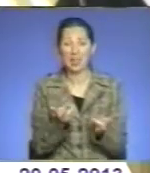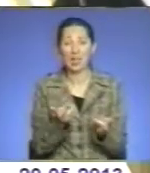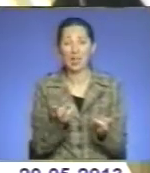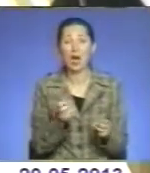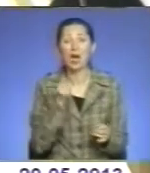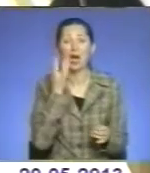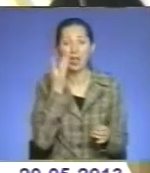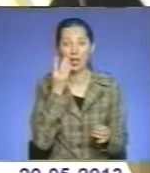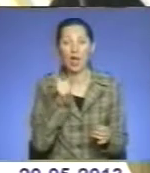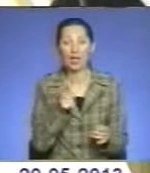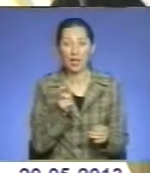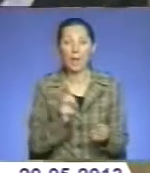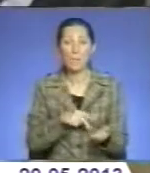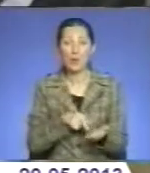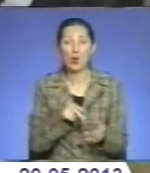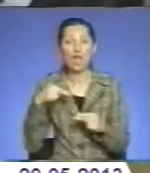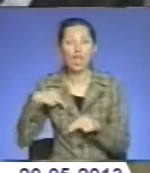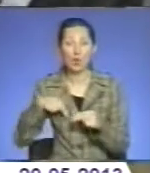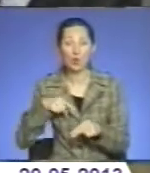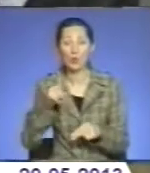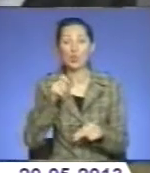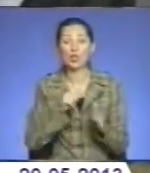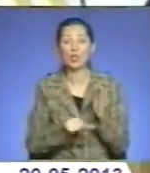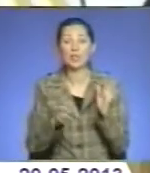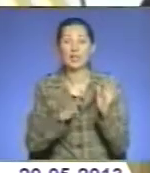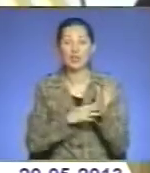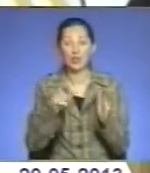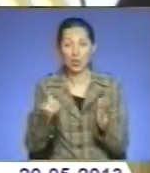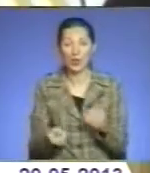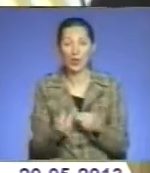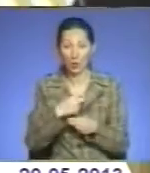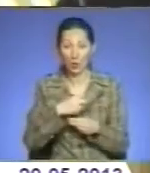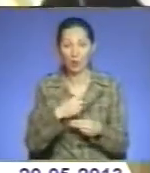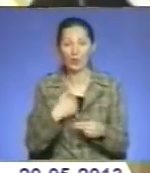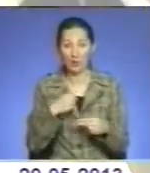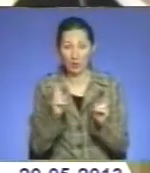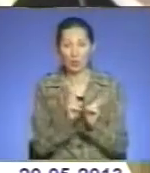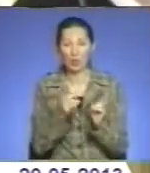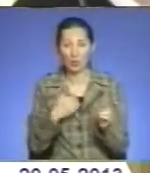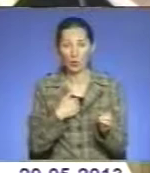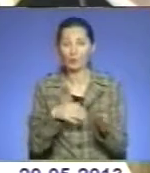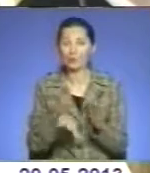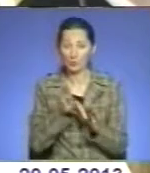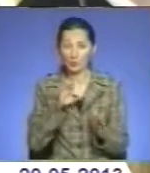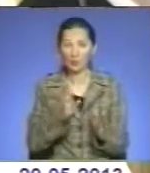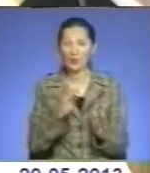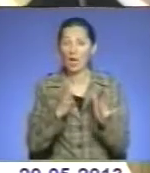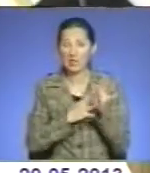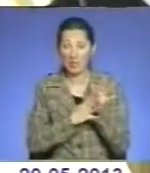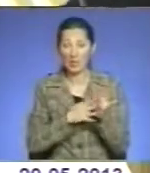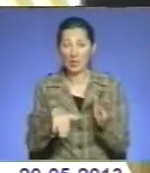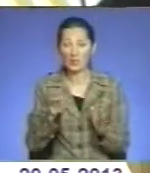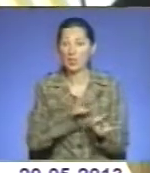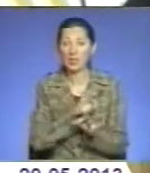тогда, когда они приходят на работу. 169 человек пришло на встречу со мной. Выбираю из них только 9, все